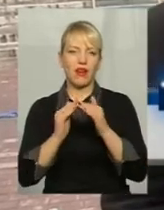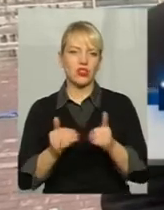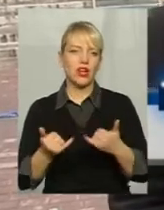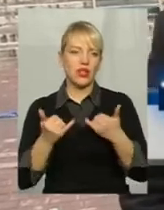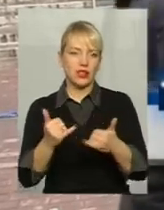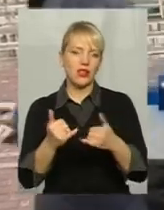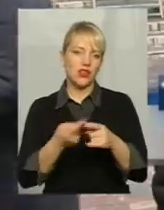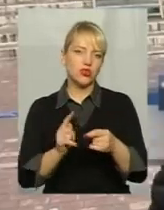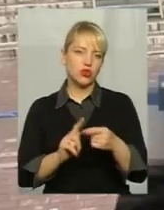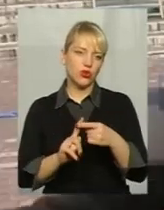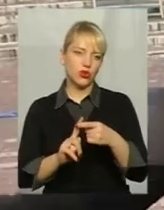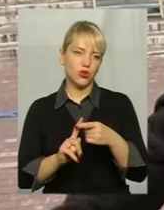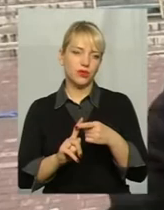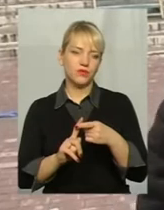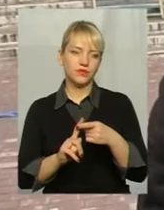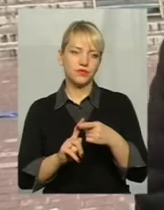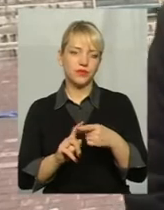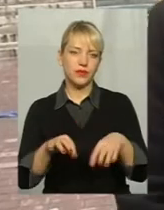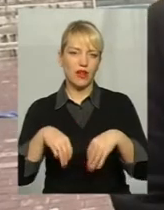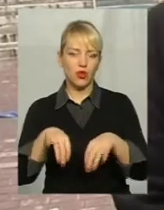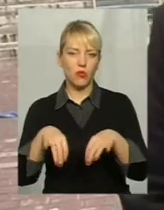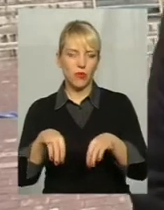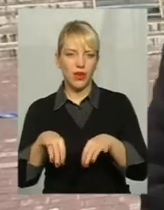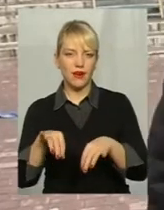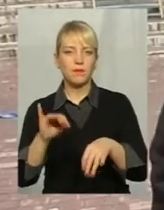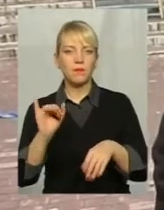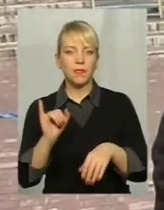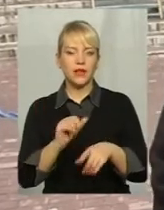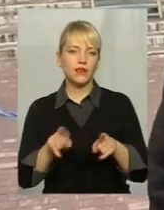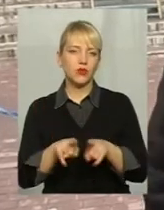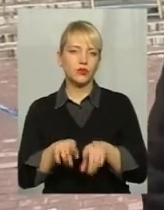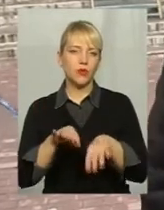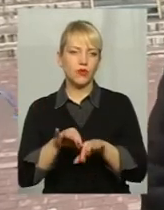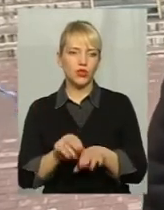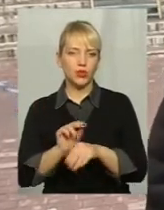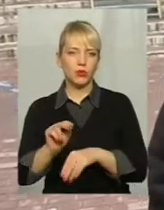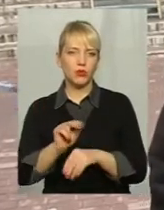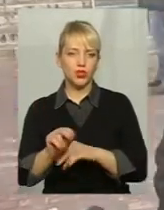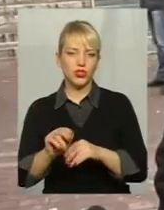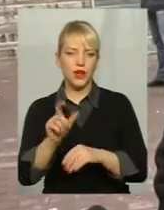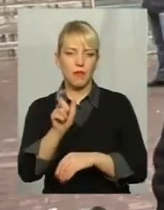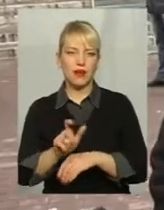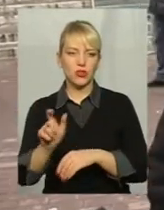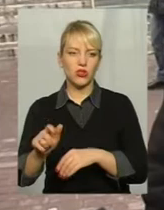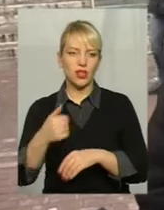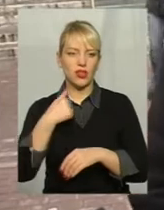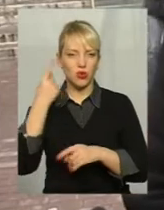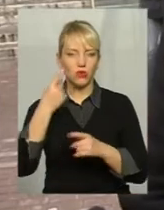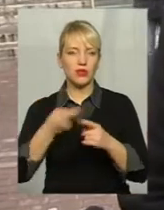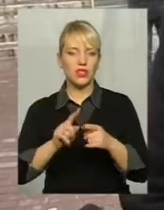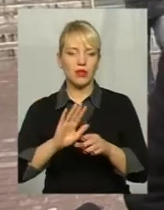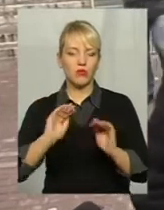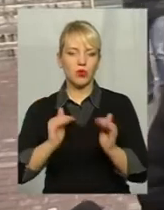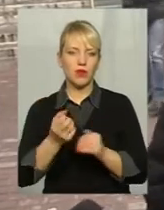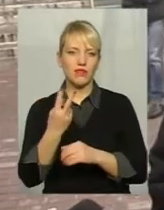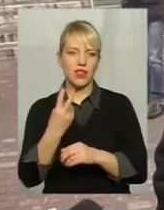даного автомобіля Ми проводили обучення також персонала Я думаю, що це не буде обмежено 12,